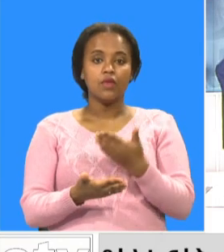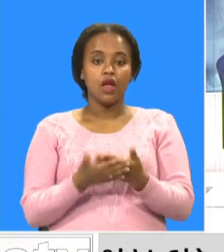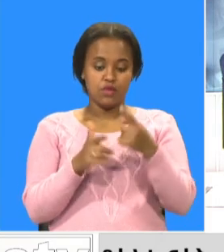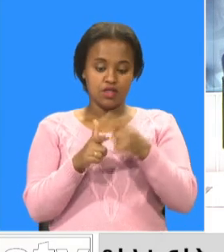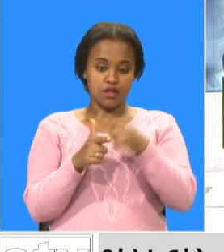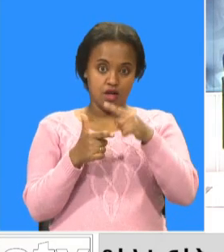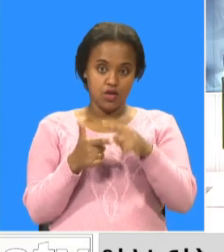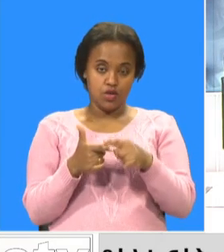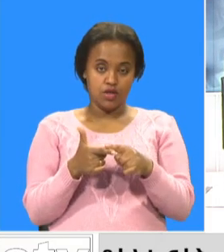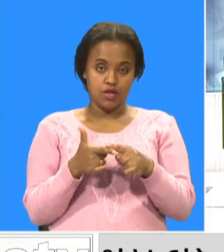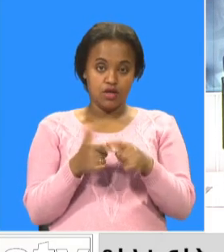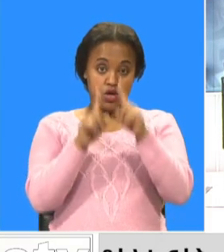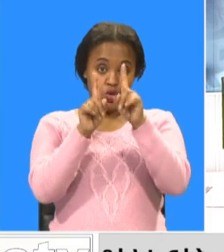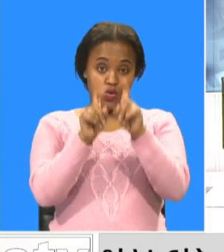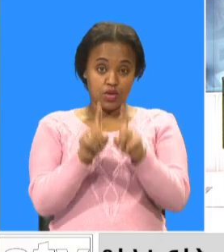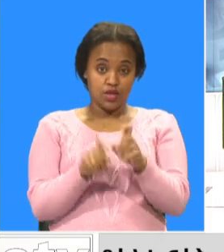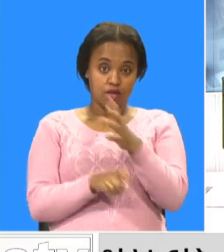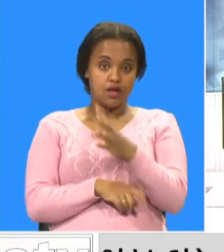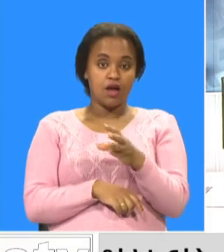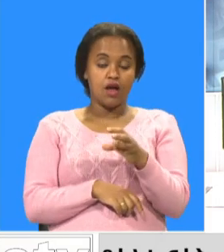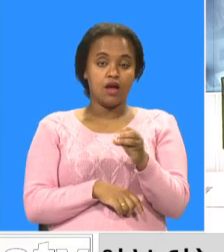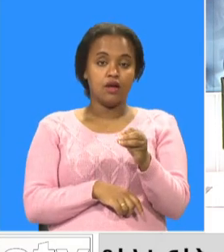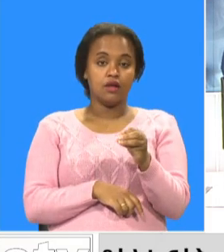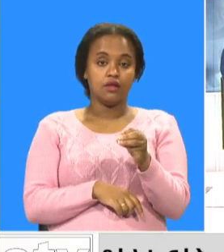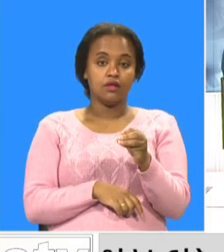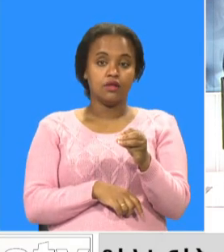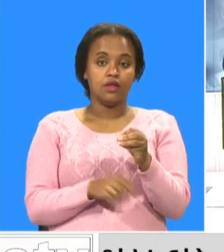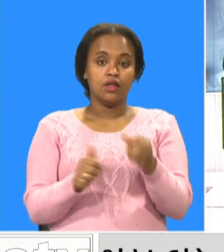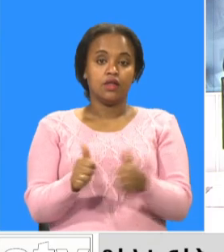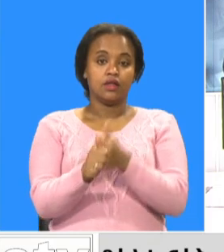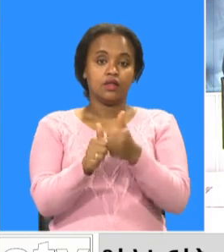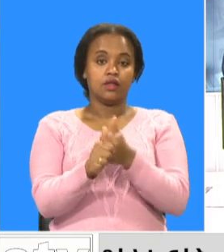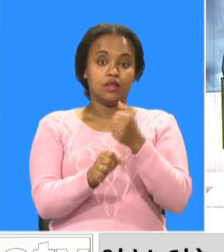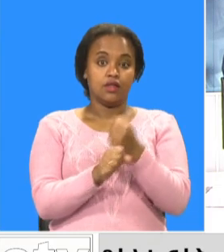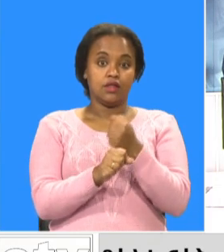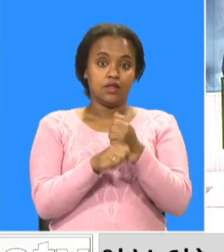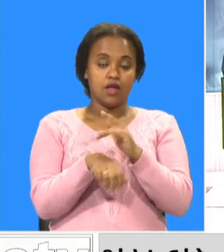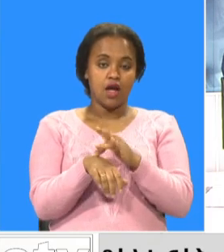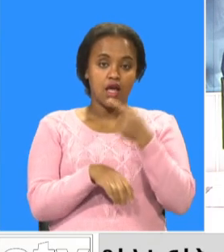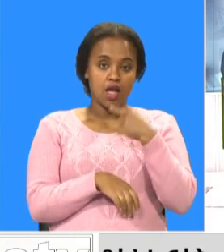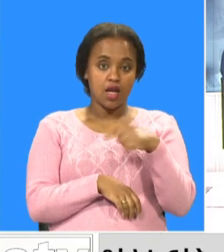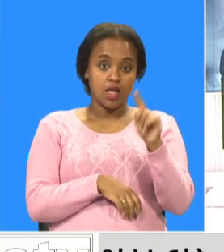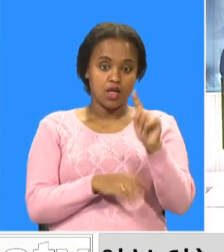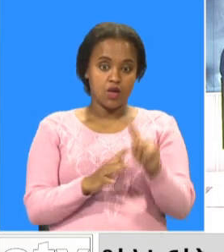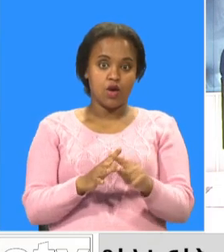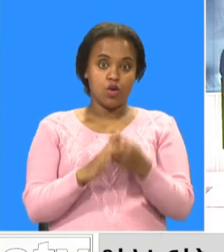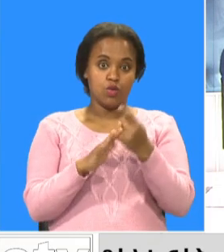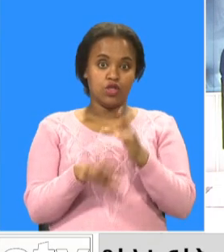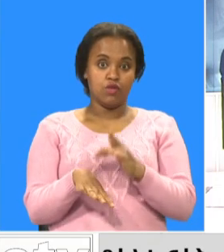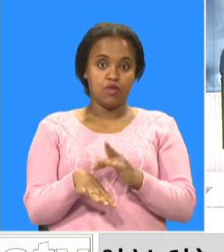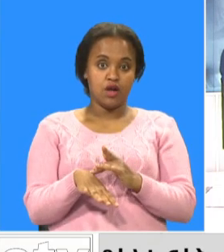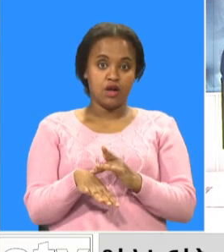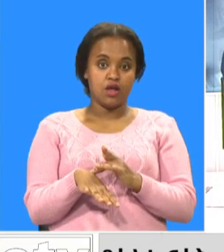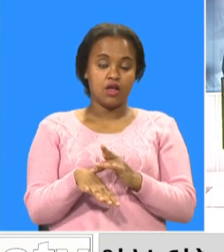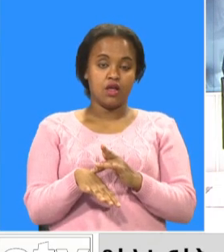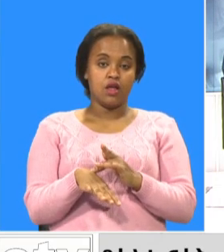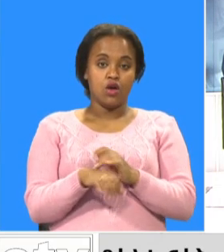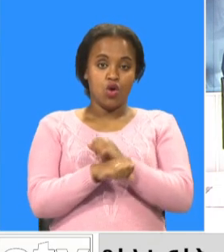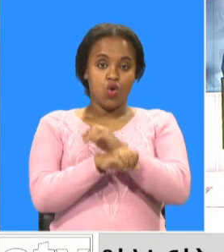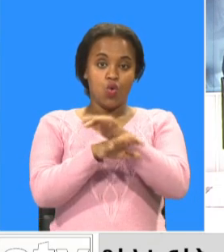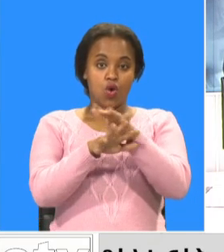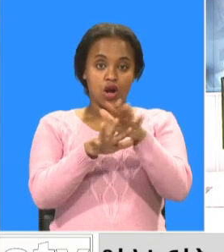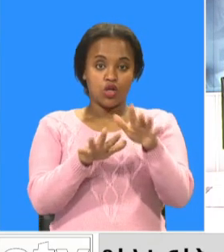እንግዲህ የቁጥጥርና ክትትል ስራው ላይ ያው እንደተባለው መጀመሪያ ይሄ